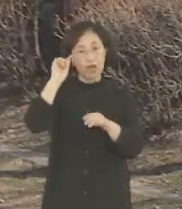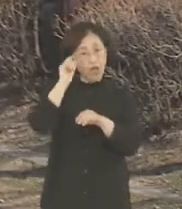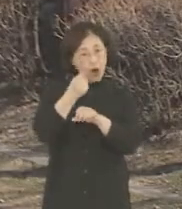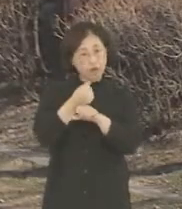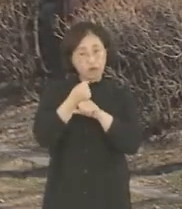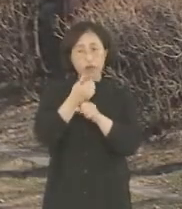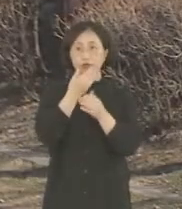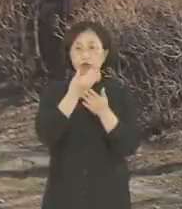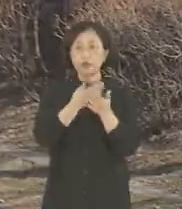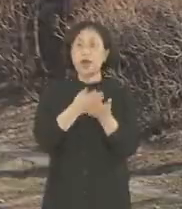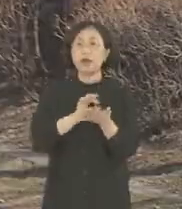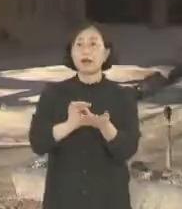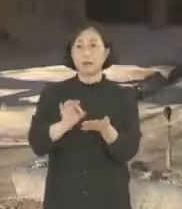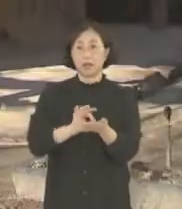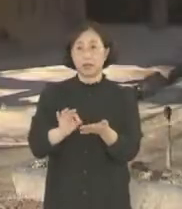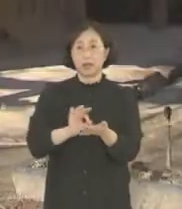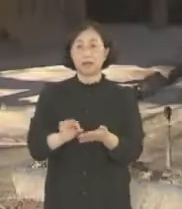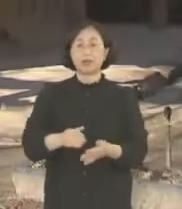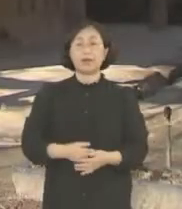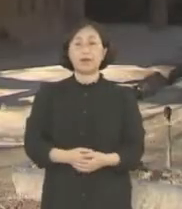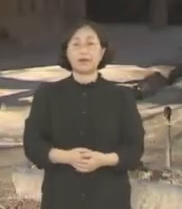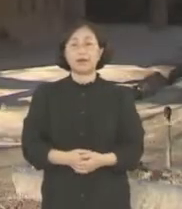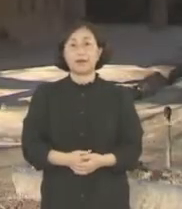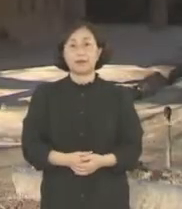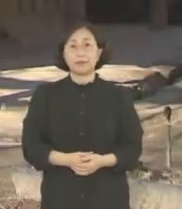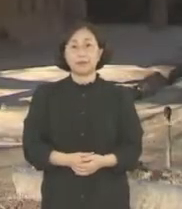중요한 자료가 될 전망입니다